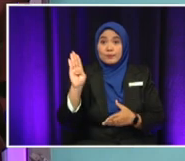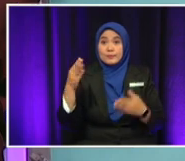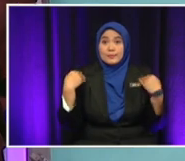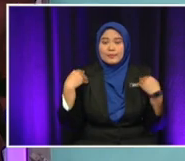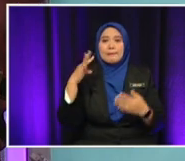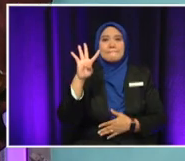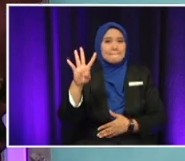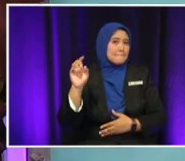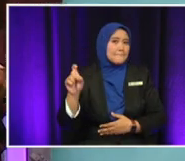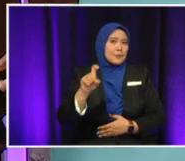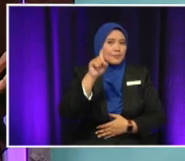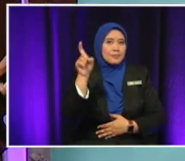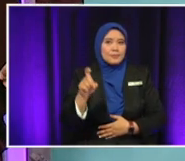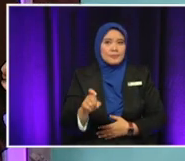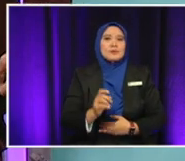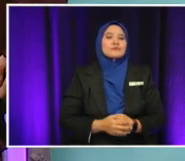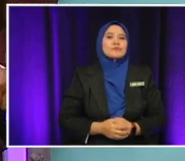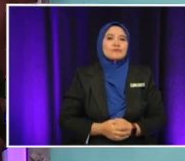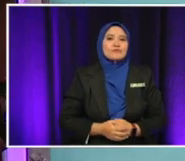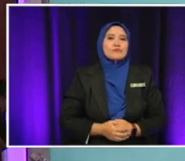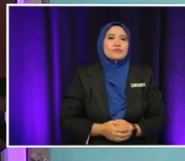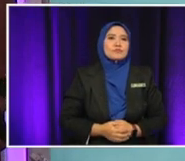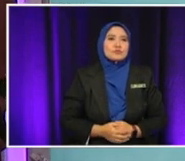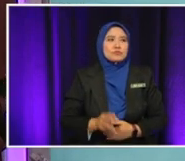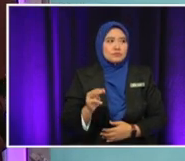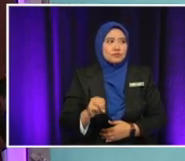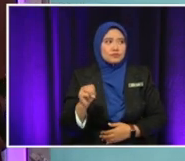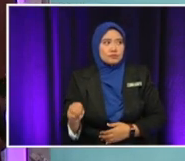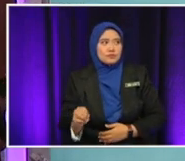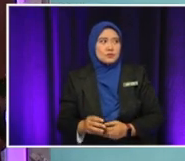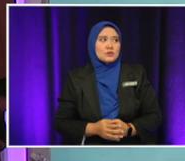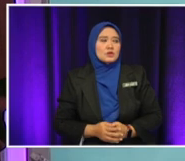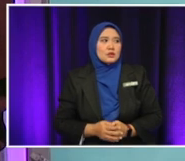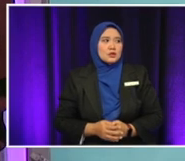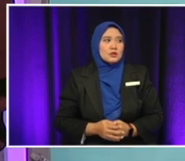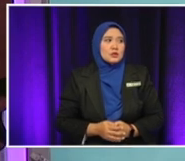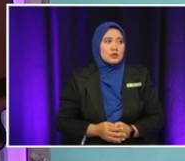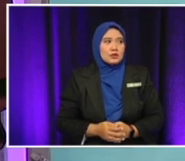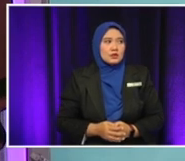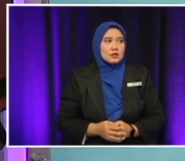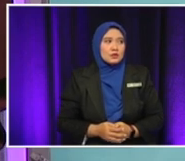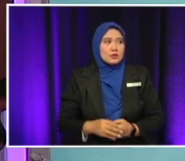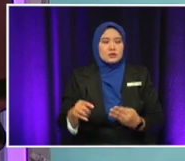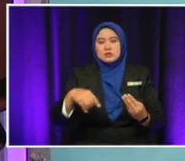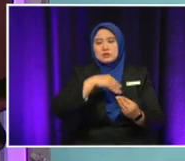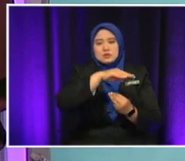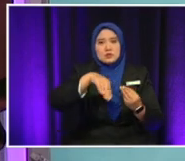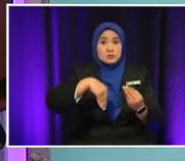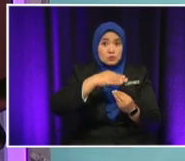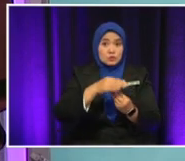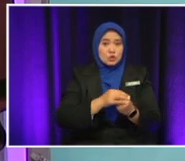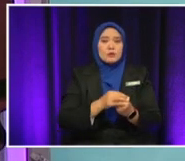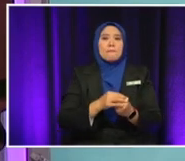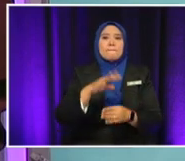B supaya ya oke Markel yang diperuntukkan untuk keseluruhan soalnya lampu 40 Marga